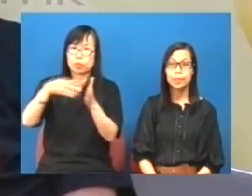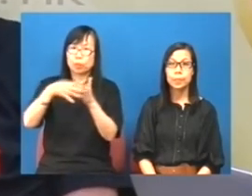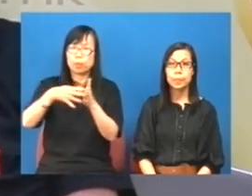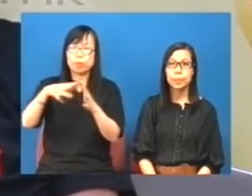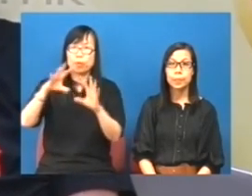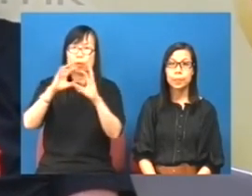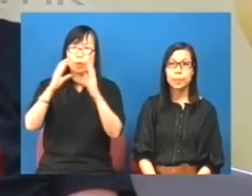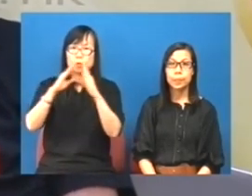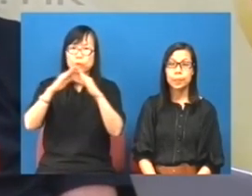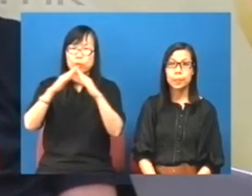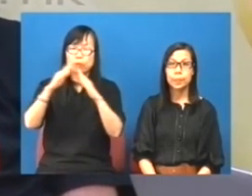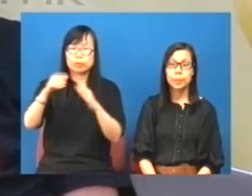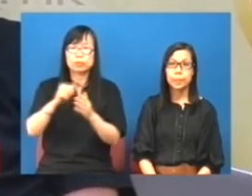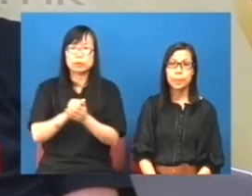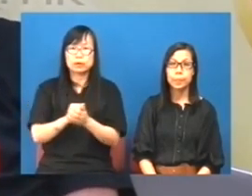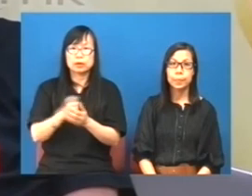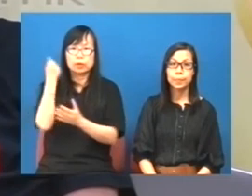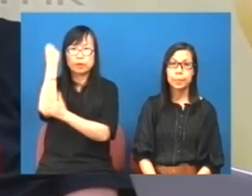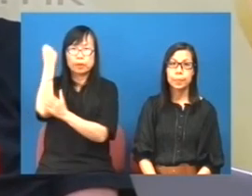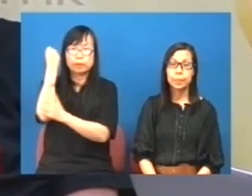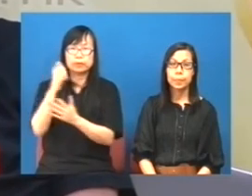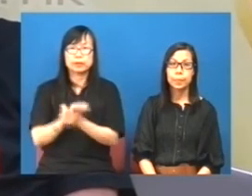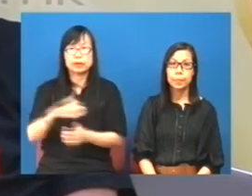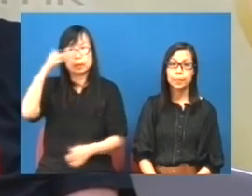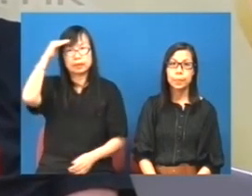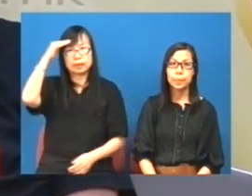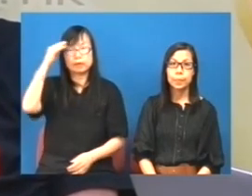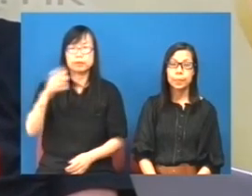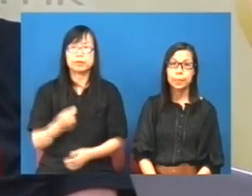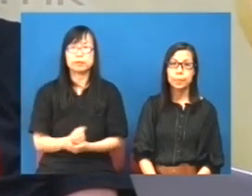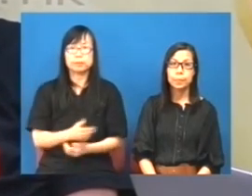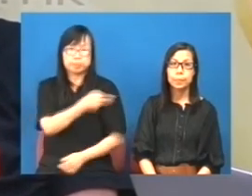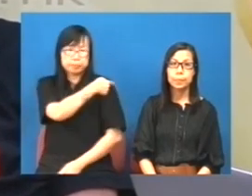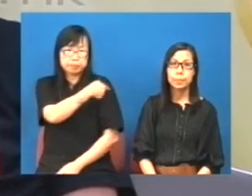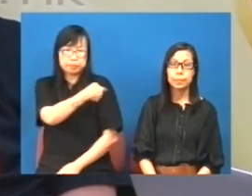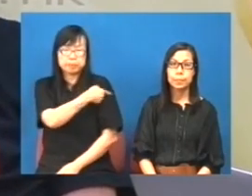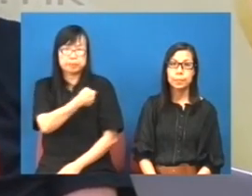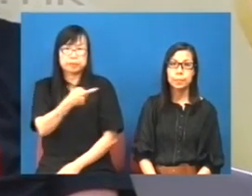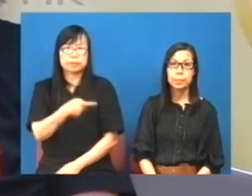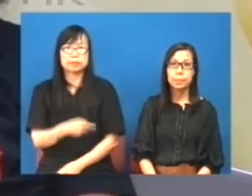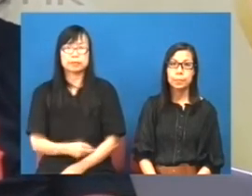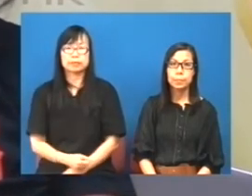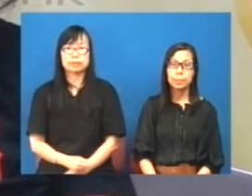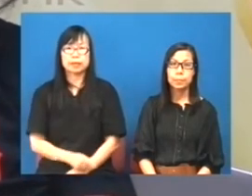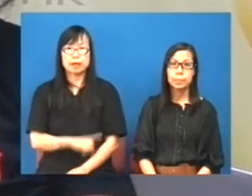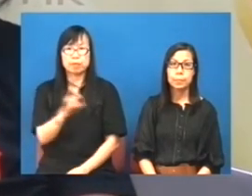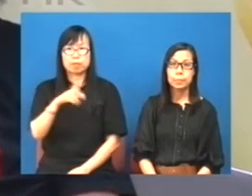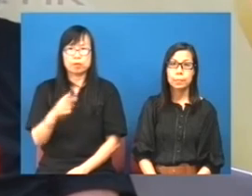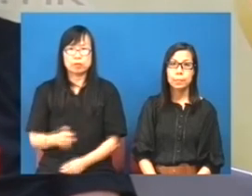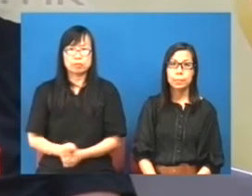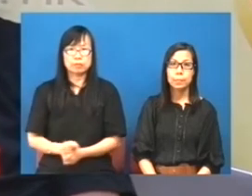大家上網都找到因為警方的沙展級的探員不能這麼輕挑